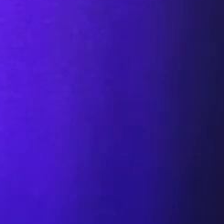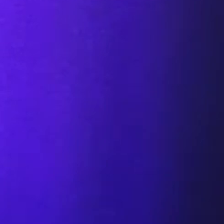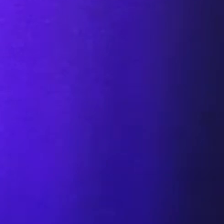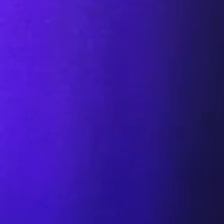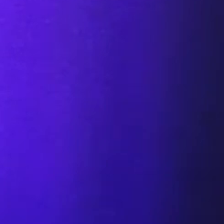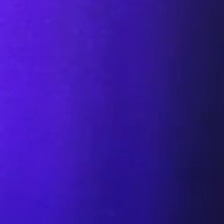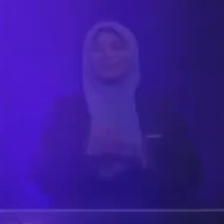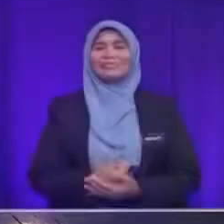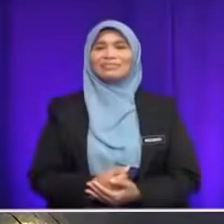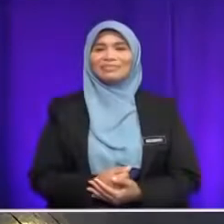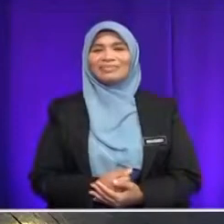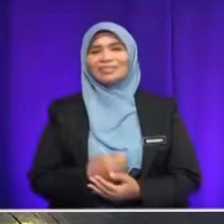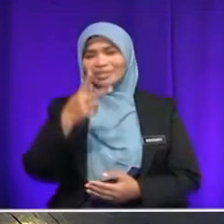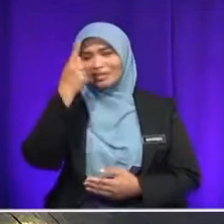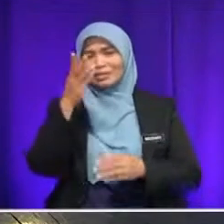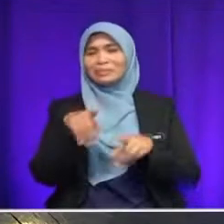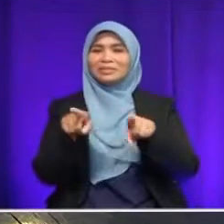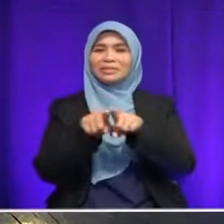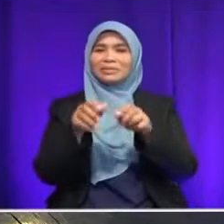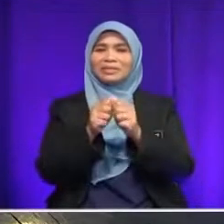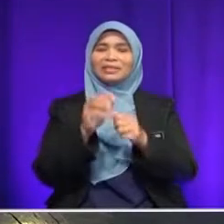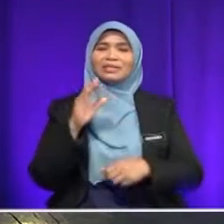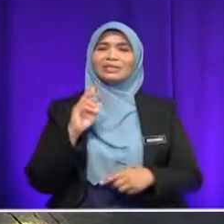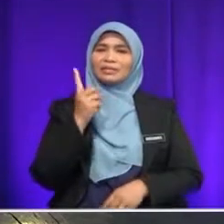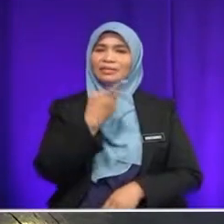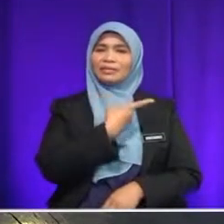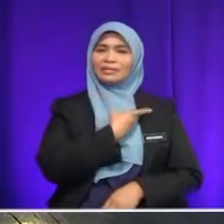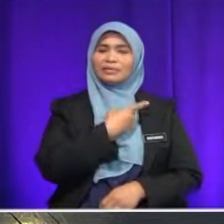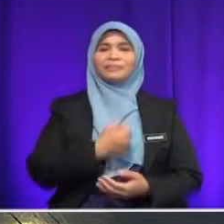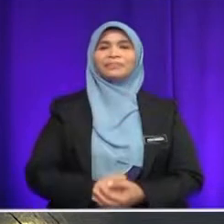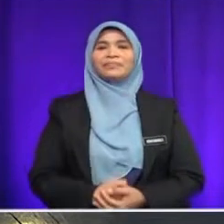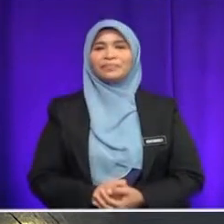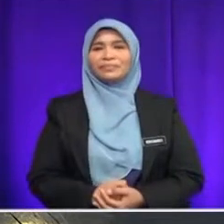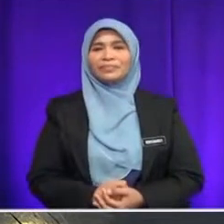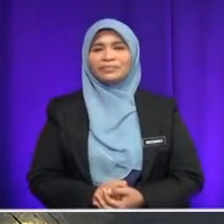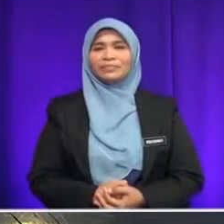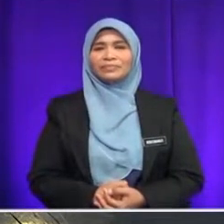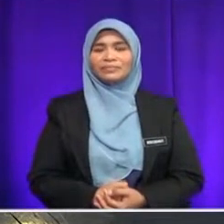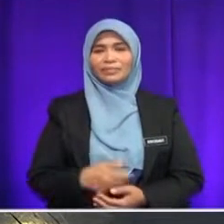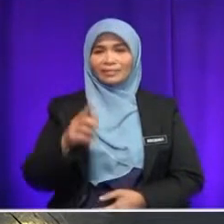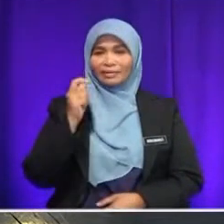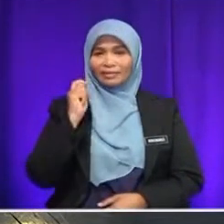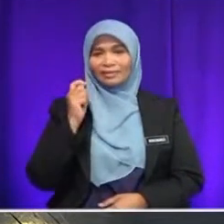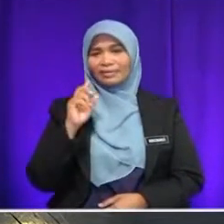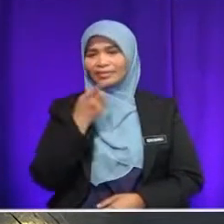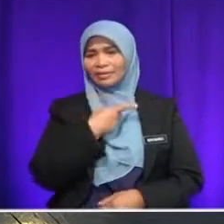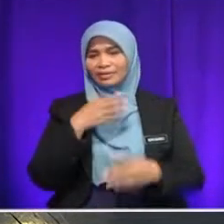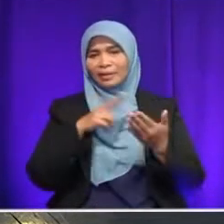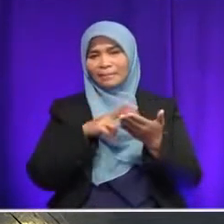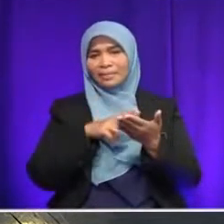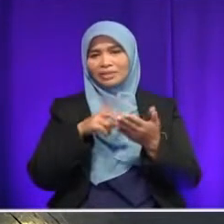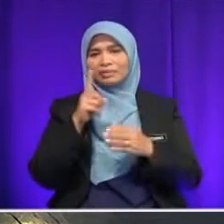kasih Ustazah kerana bersama dengan kita pada hari ini. Baik Ustazah. Ha. Tadi kita dah ada membacakan